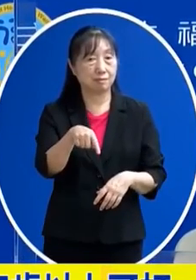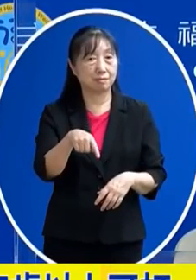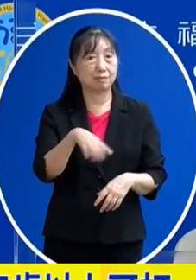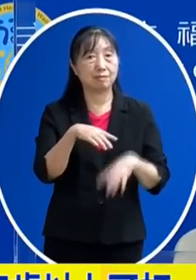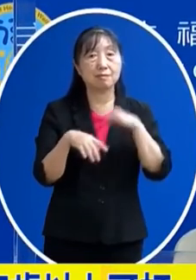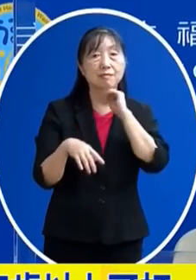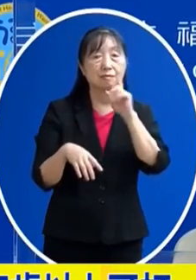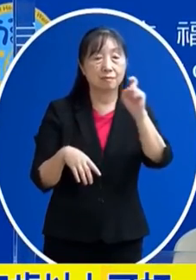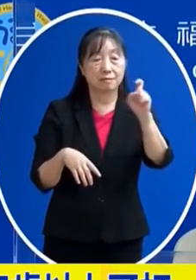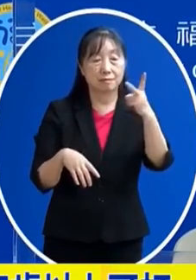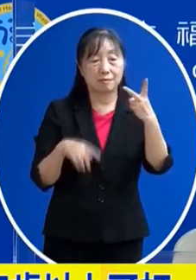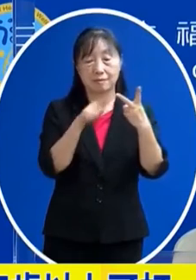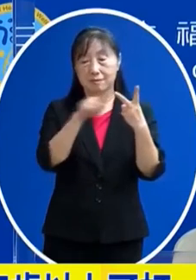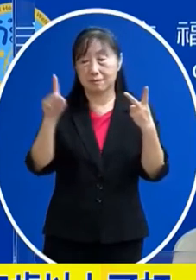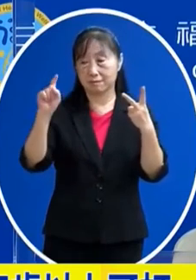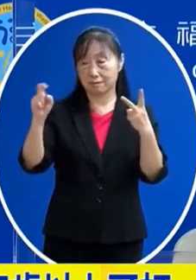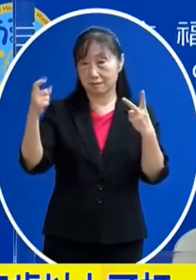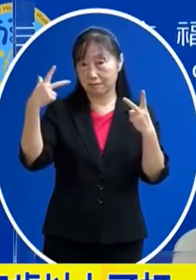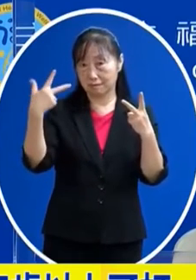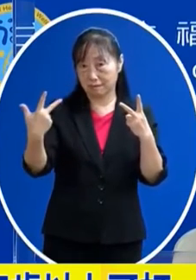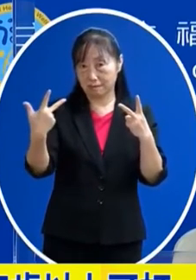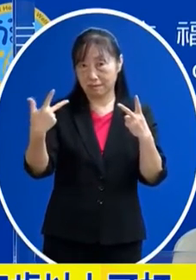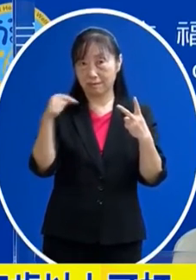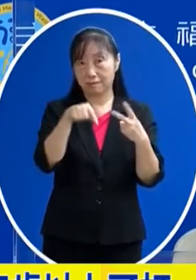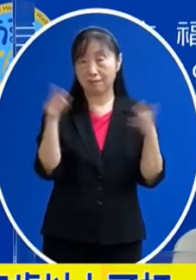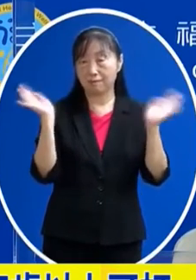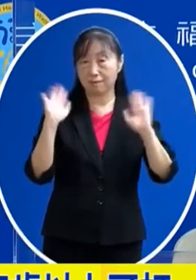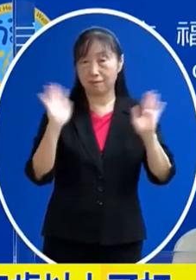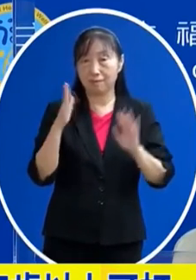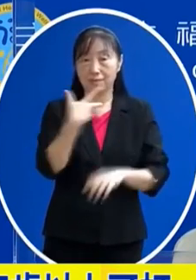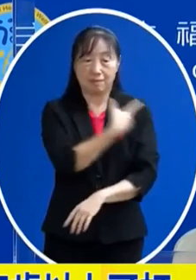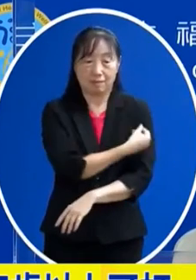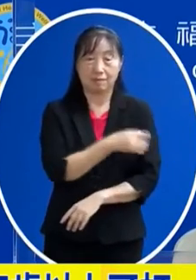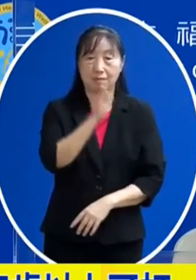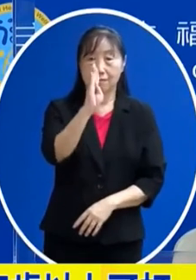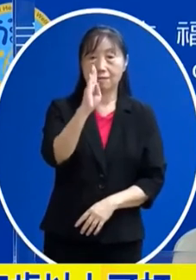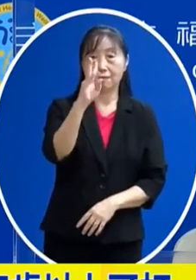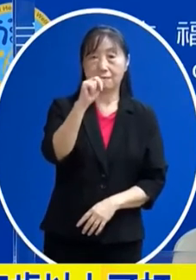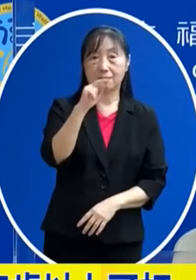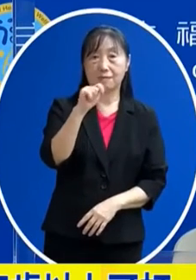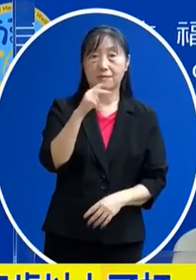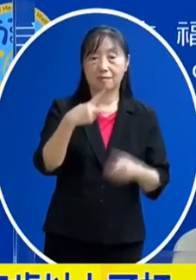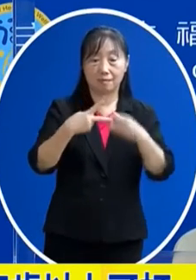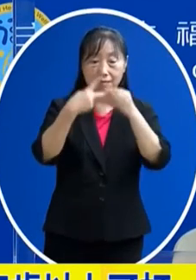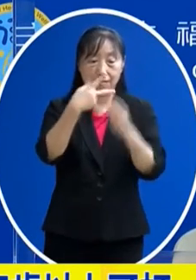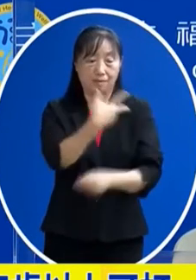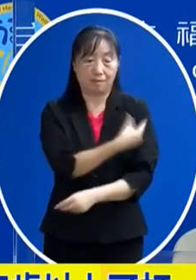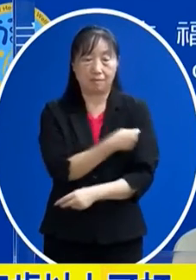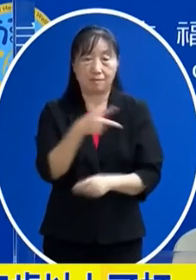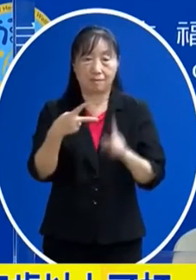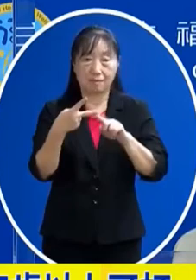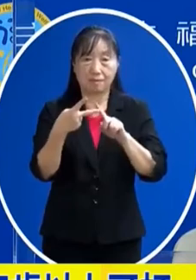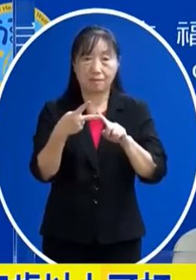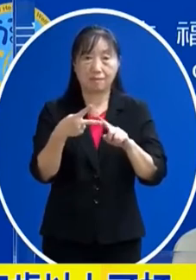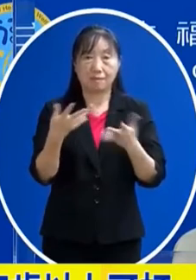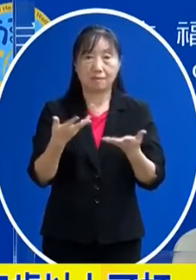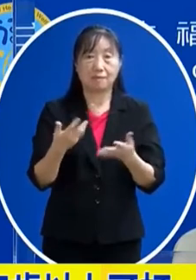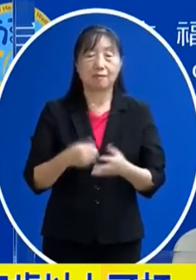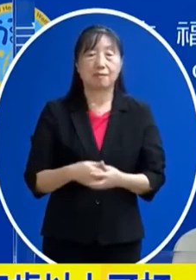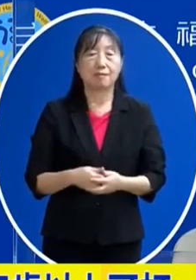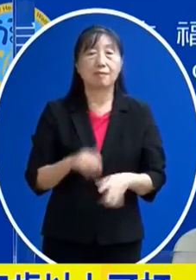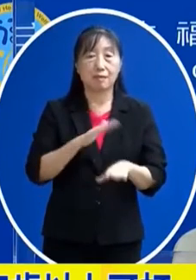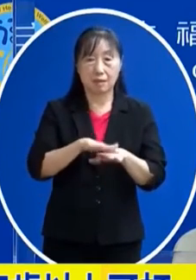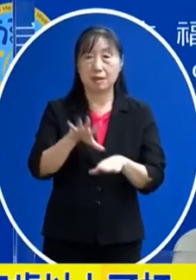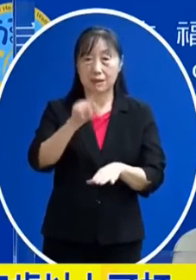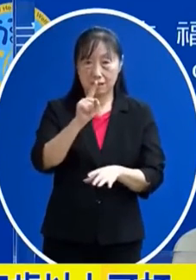就12到17岁的儿童，就是施打 BNT 的第二剂啊、哦。目前我们的确是会在